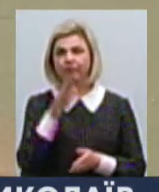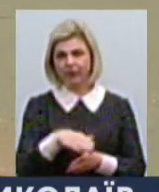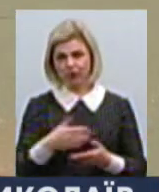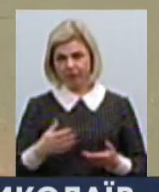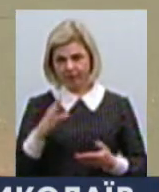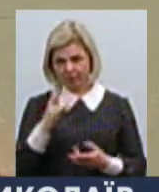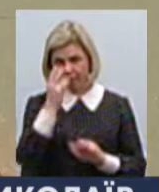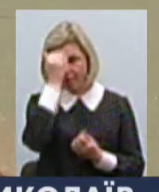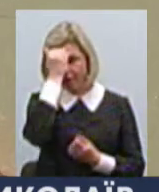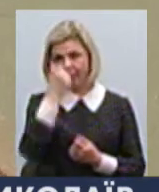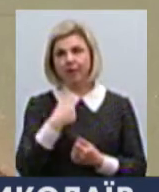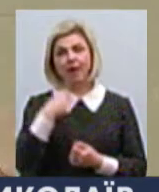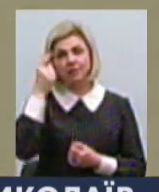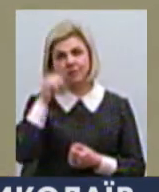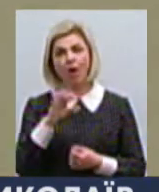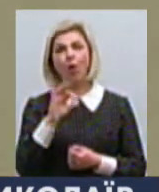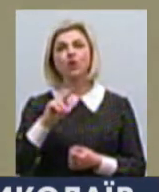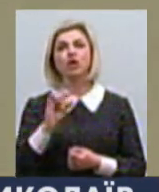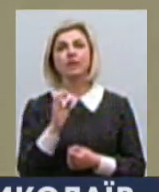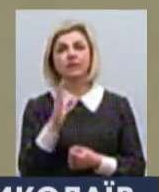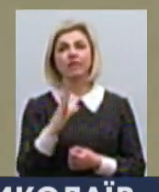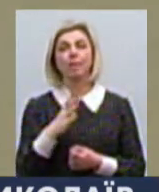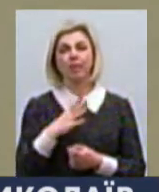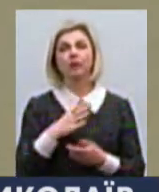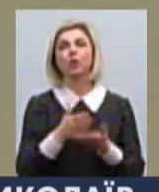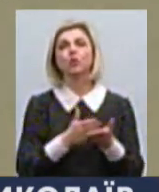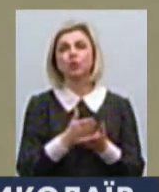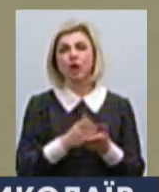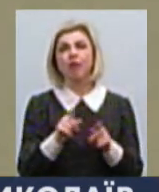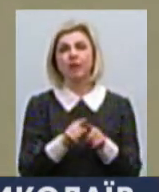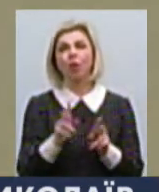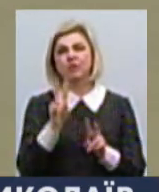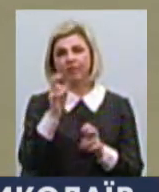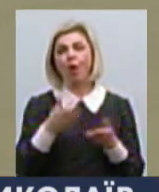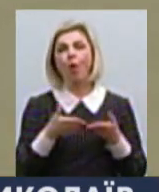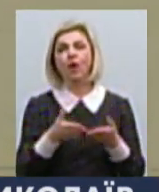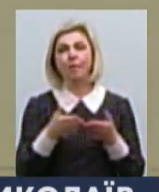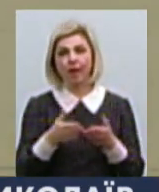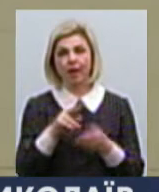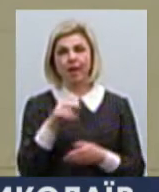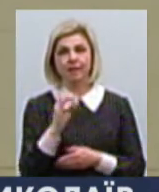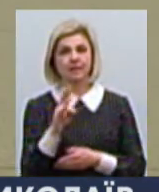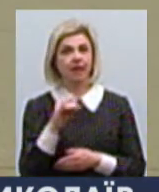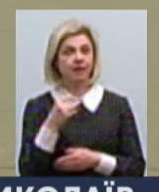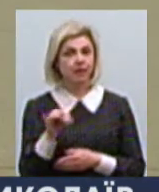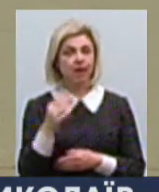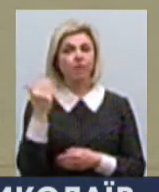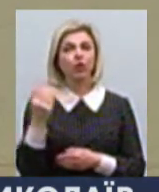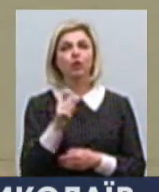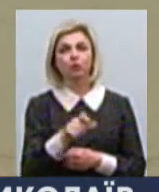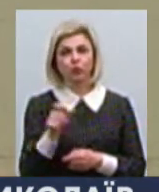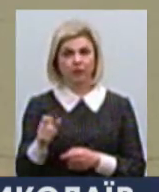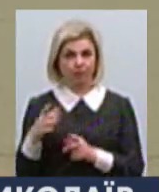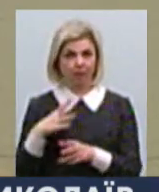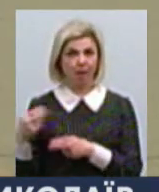знав ольшанців. Один з них служив на Сообразительном. Був такий корабель десантний. Вони сюди приїздили, ті, хто